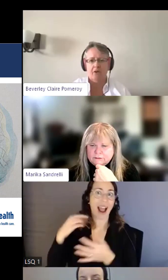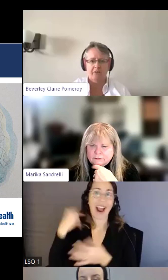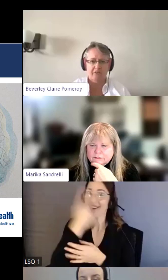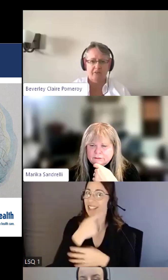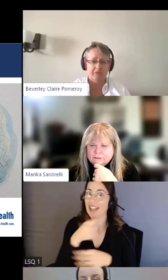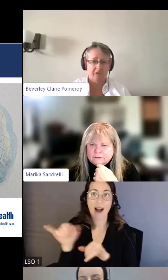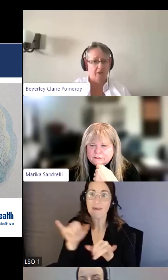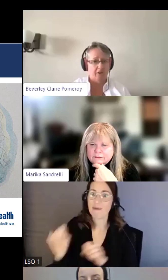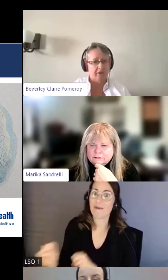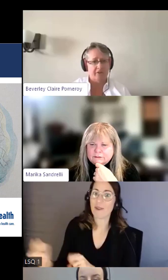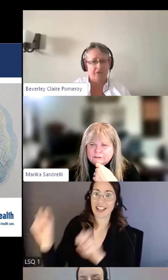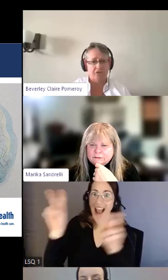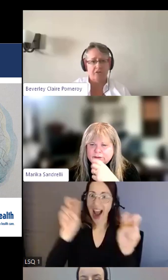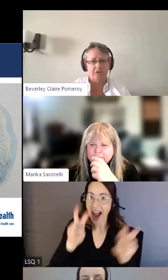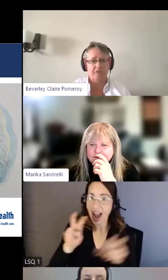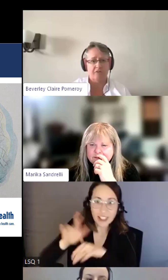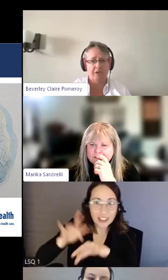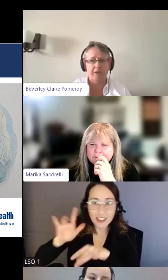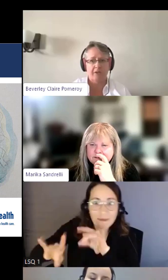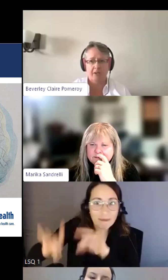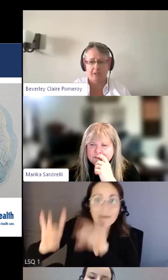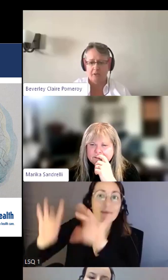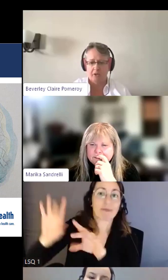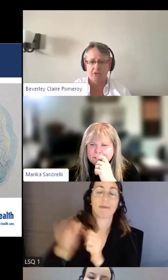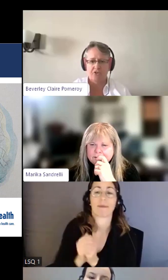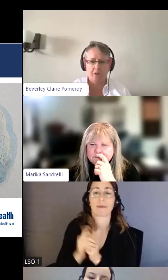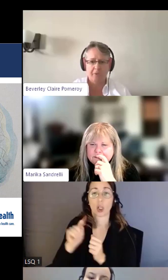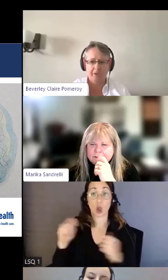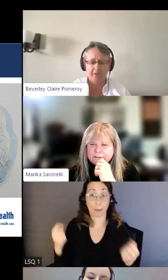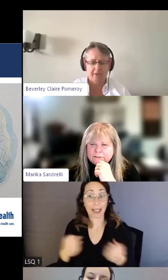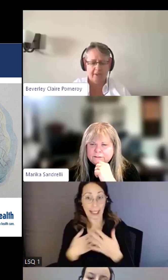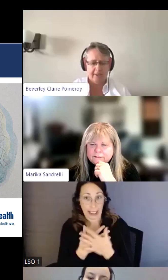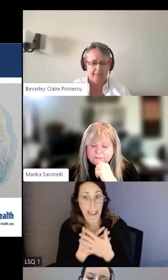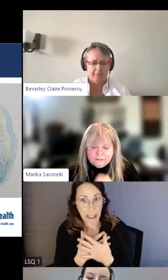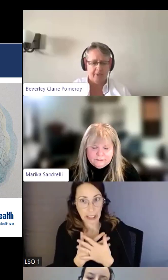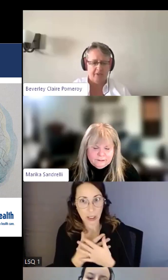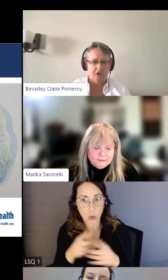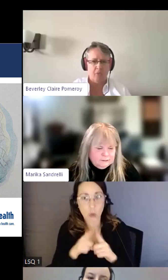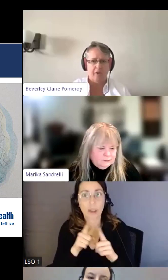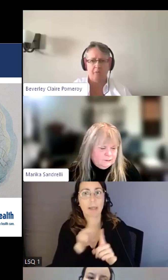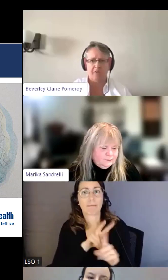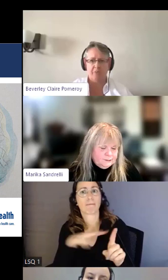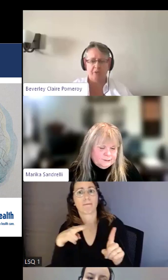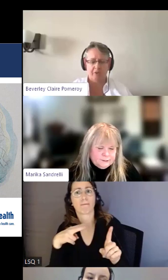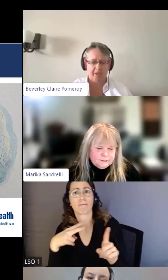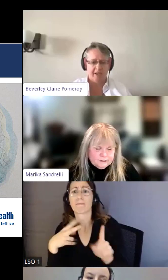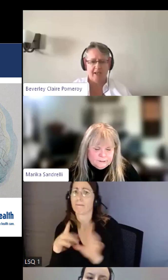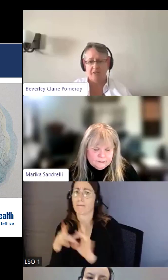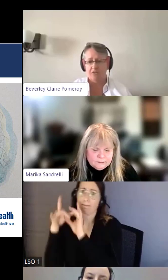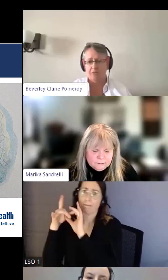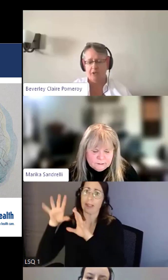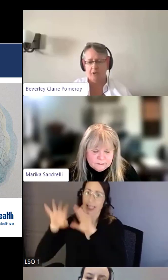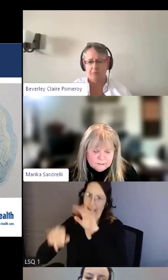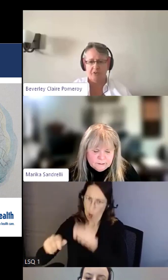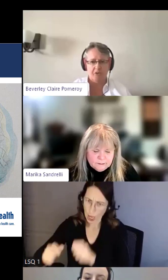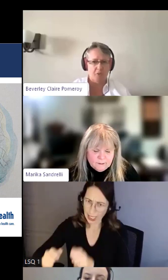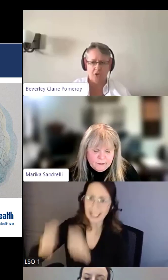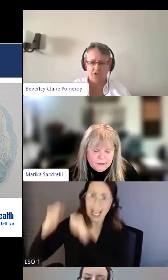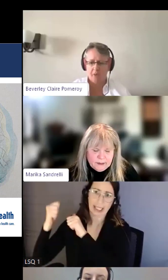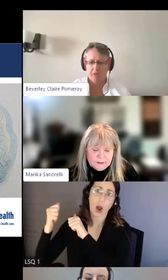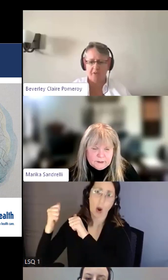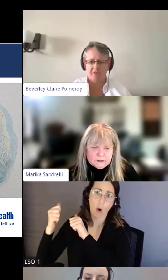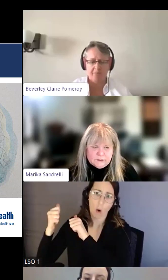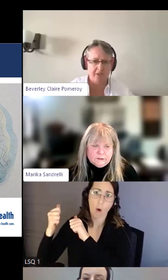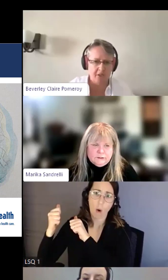aussi envisagé dans le contexte de la décolonisation. Le terme traumatisme a des origines dans des